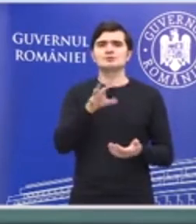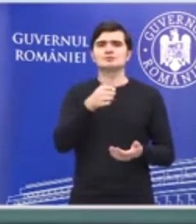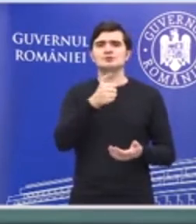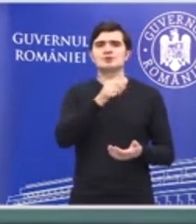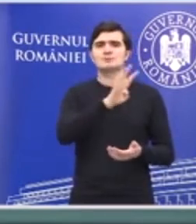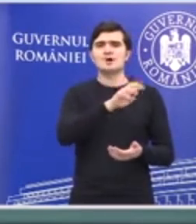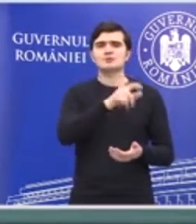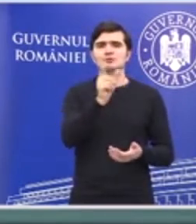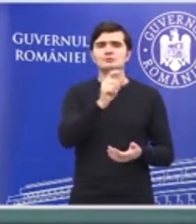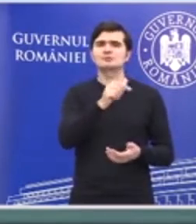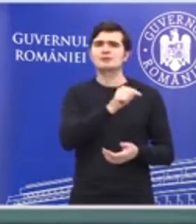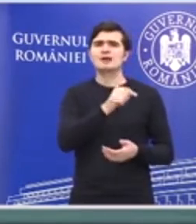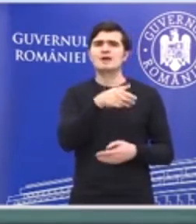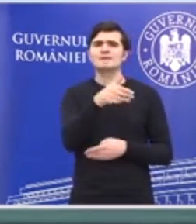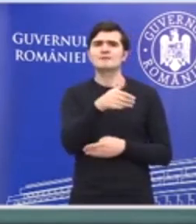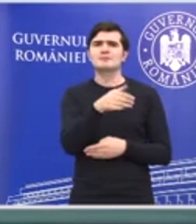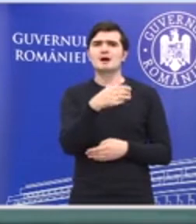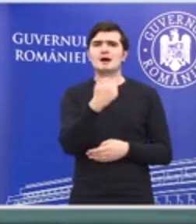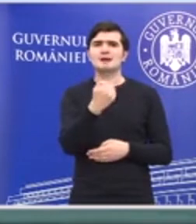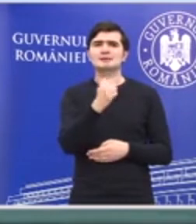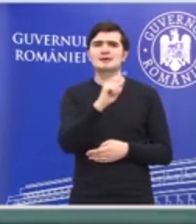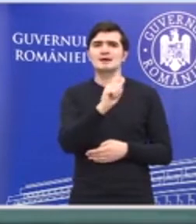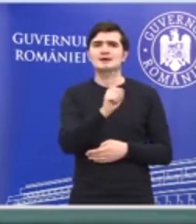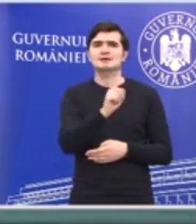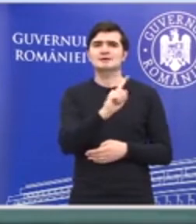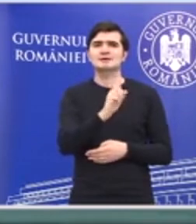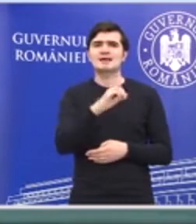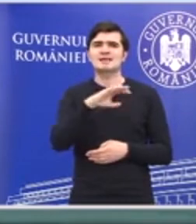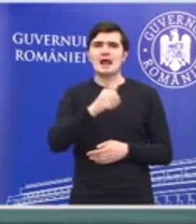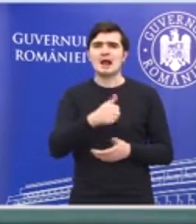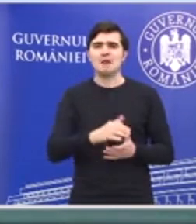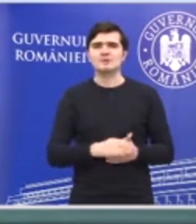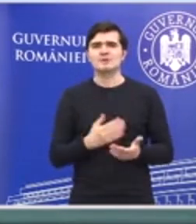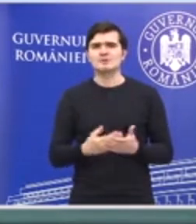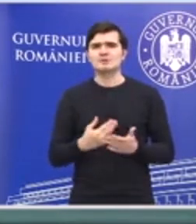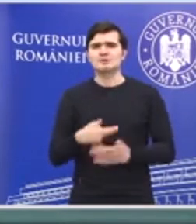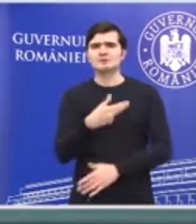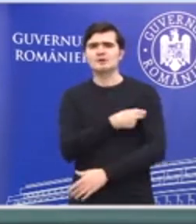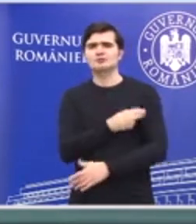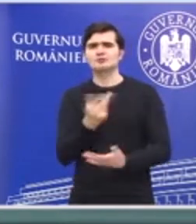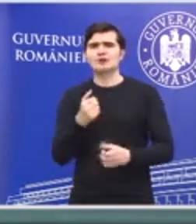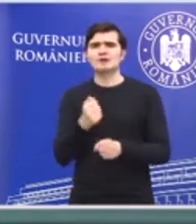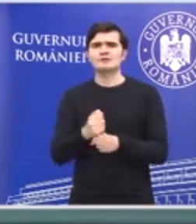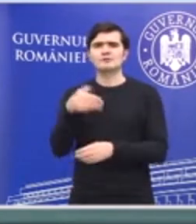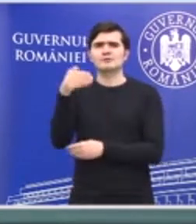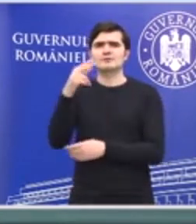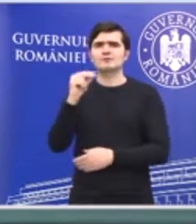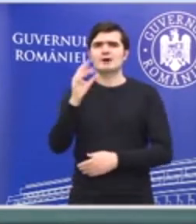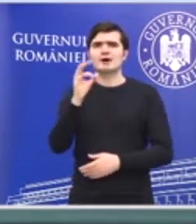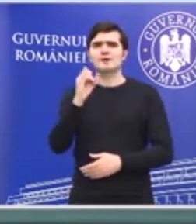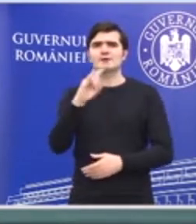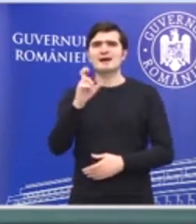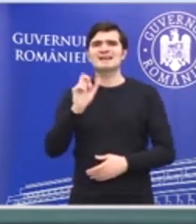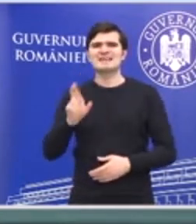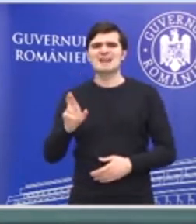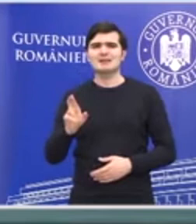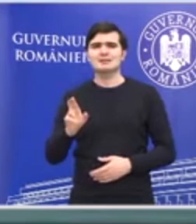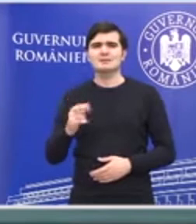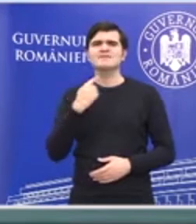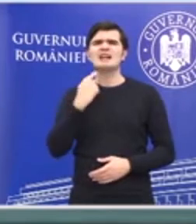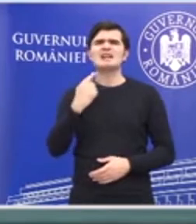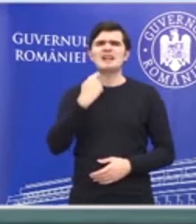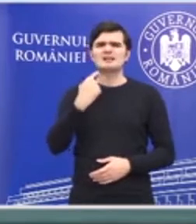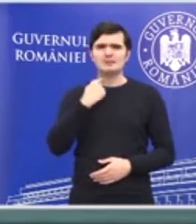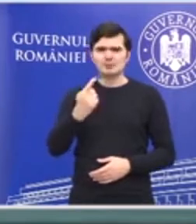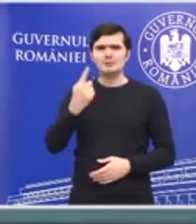110.564 de doze de la AstraZeneca. Pentru vaccinurile produse de Pfizer-BioNTech, săptămânal o să